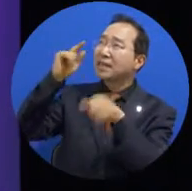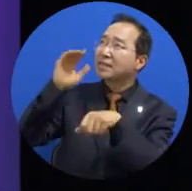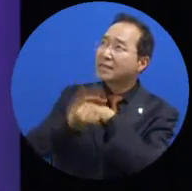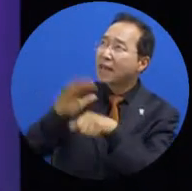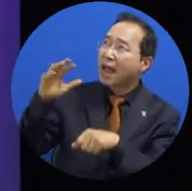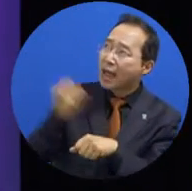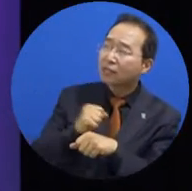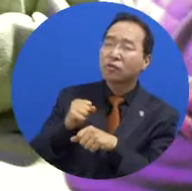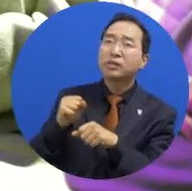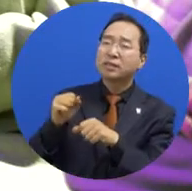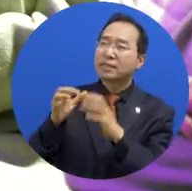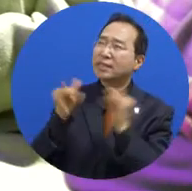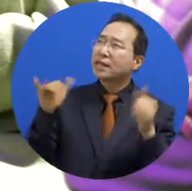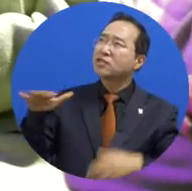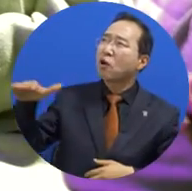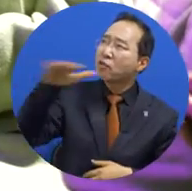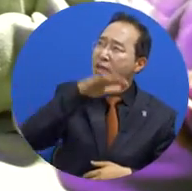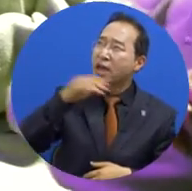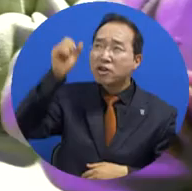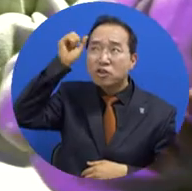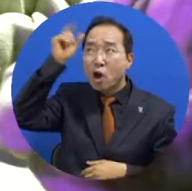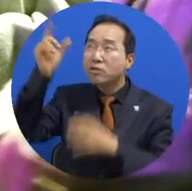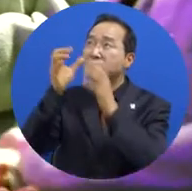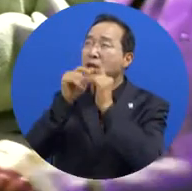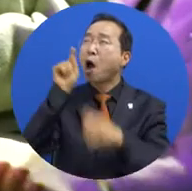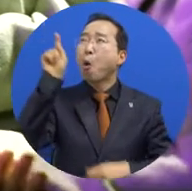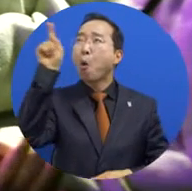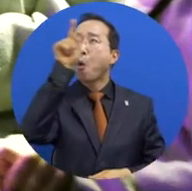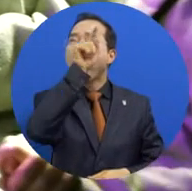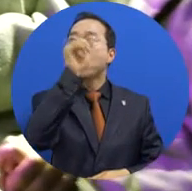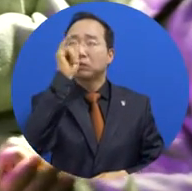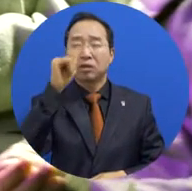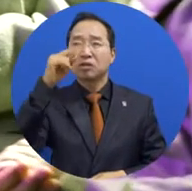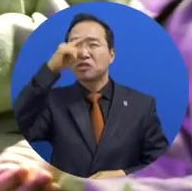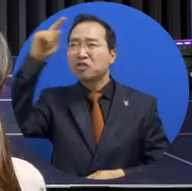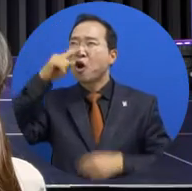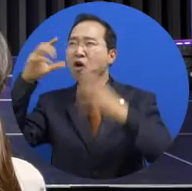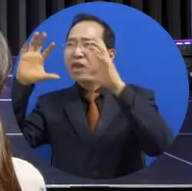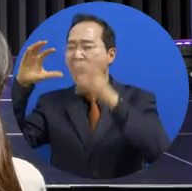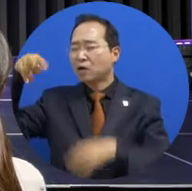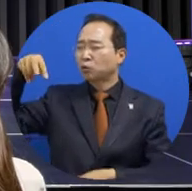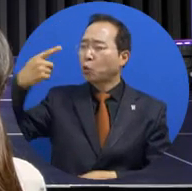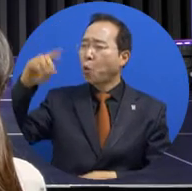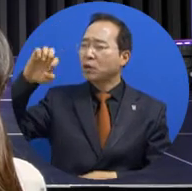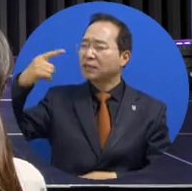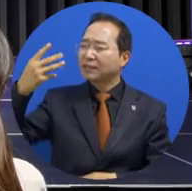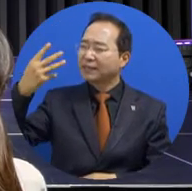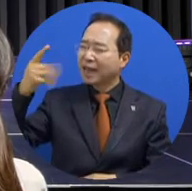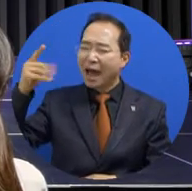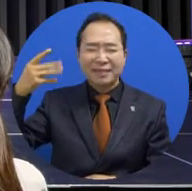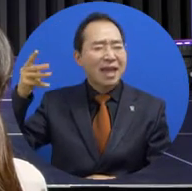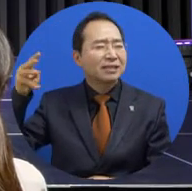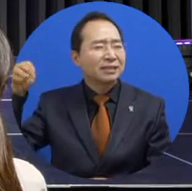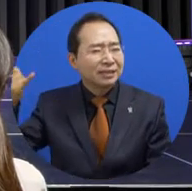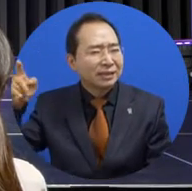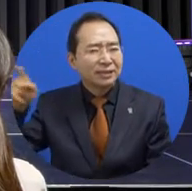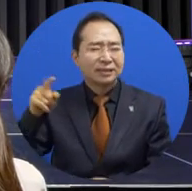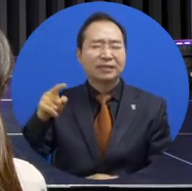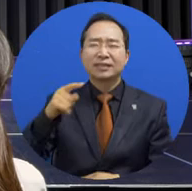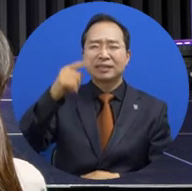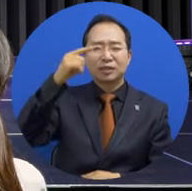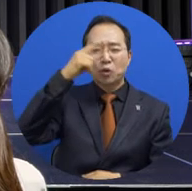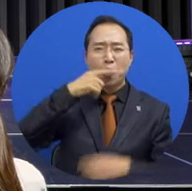지도를 밟아갑니다. 인류 전체의 그 현자들이 등장을 하는, 그러니까 서양의 소크라테스, 그